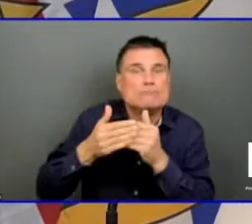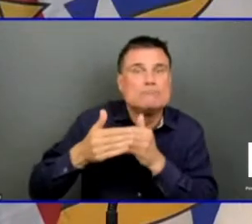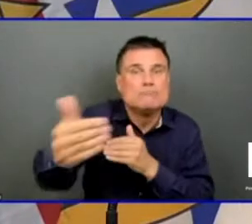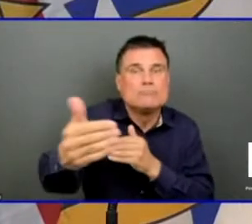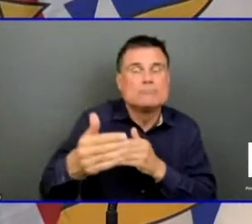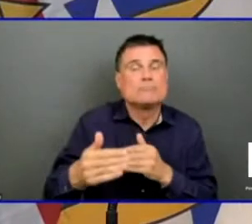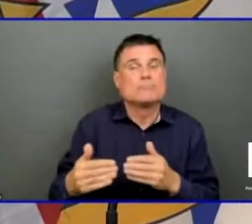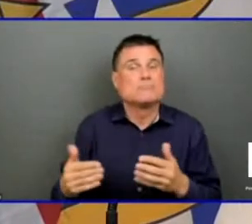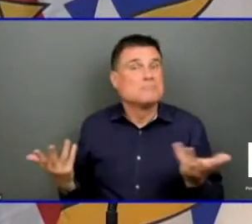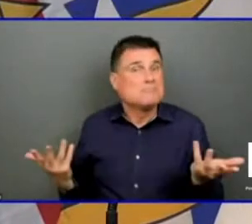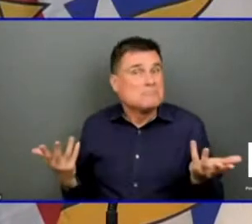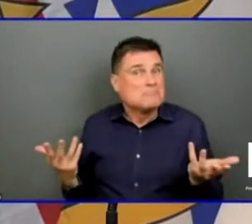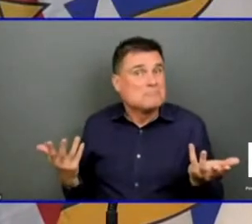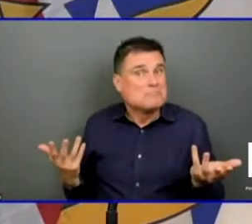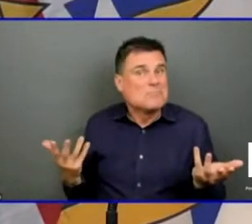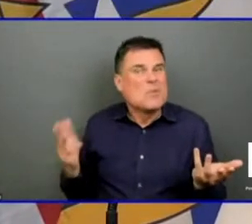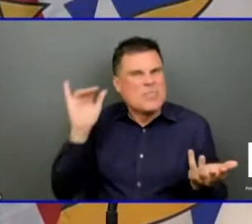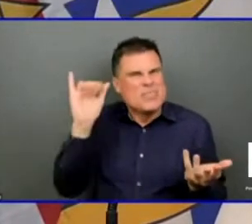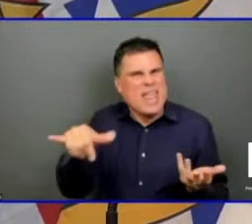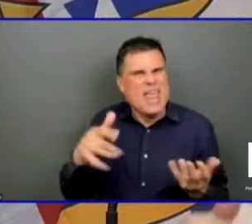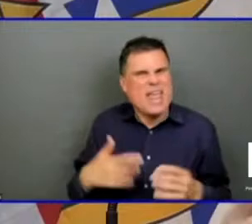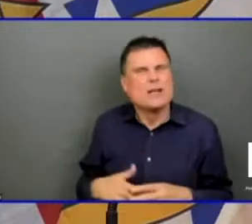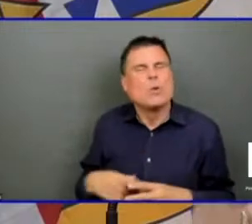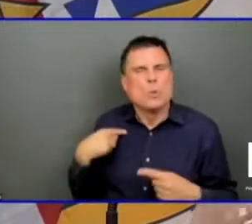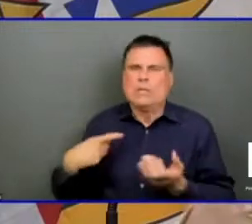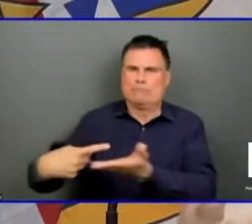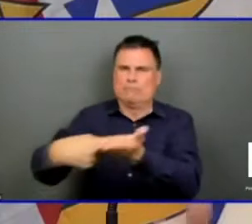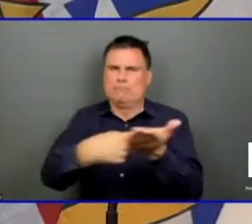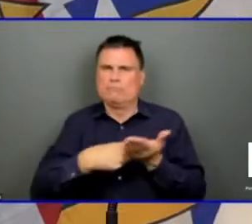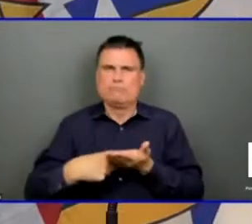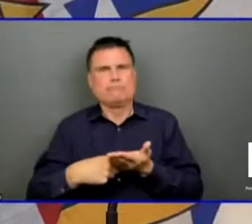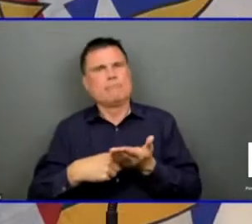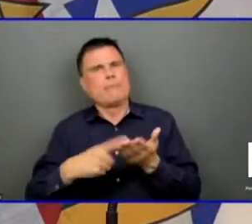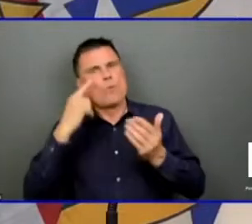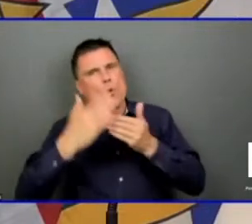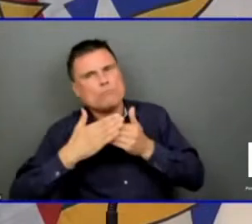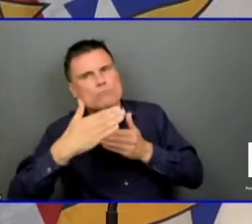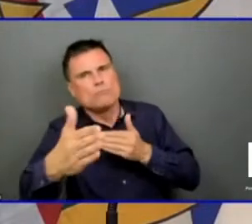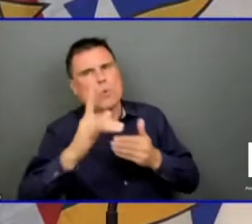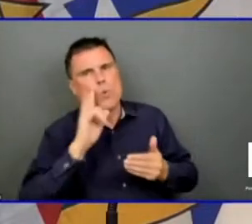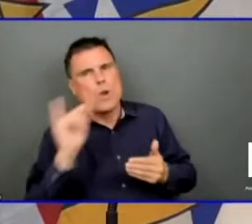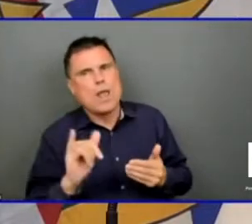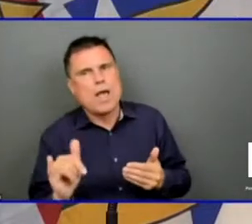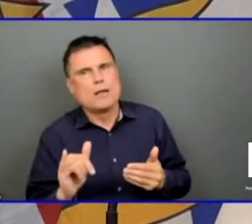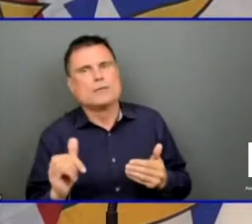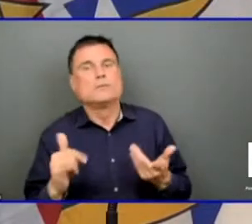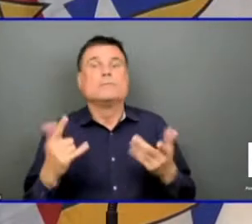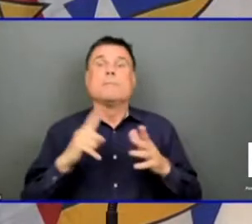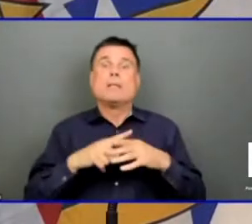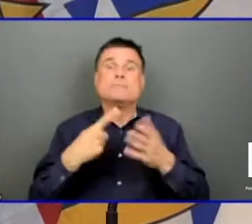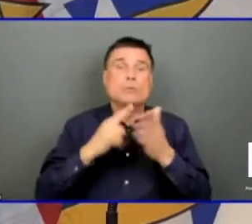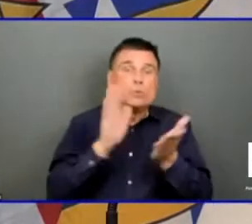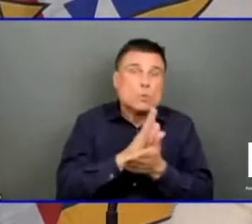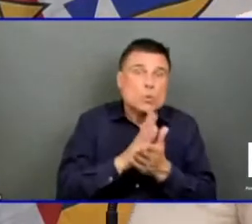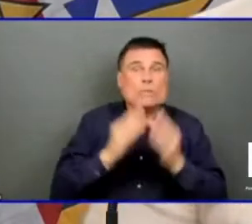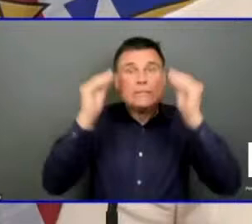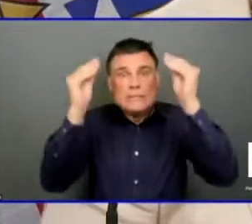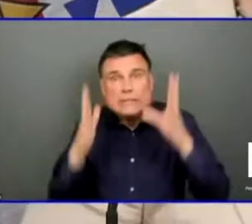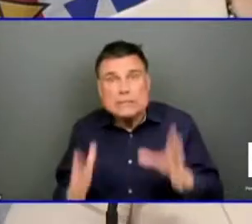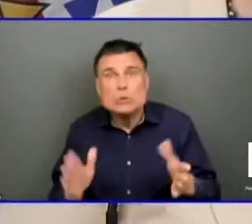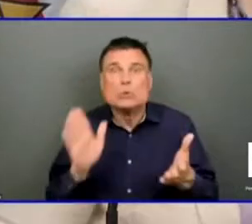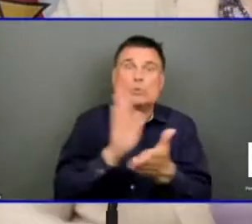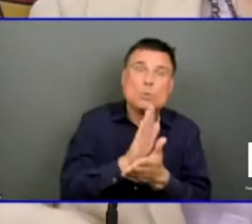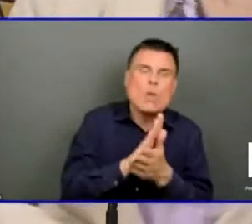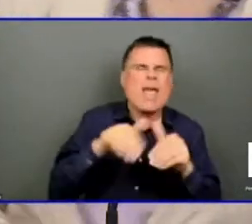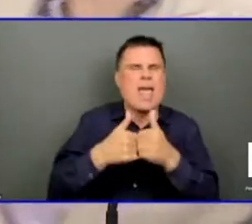in 教职员工孩子们 让 他们能够回到正常的工作状态这个都是